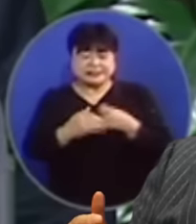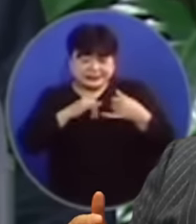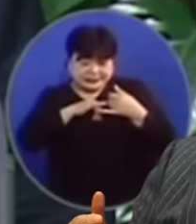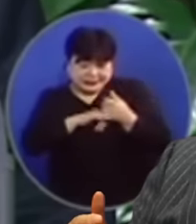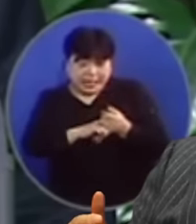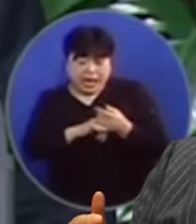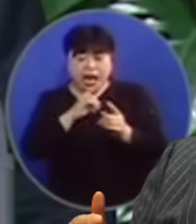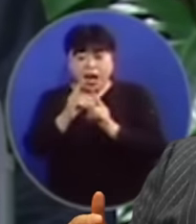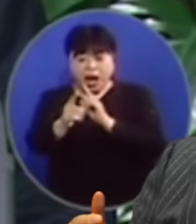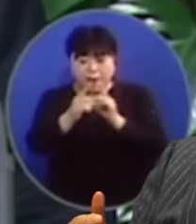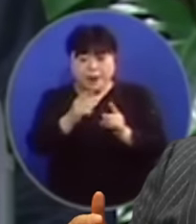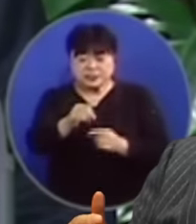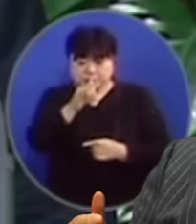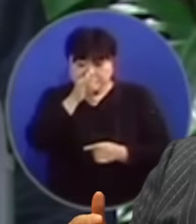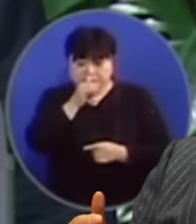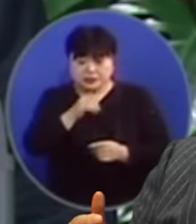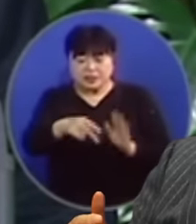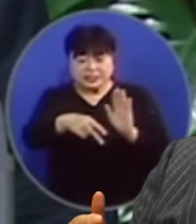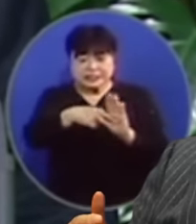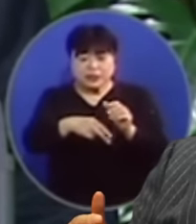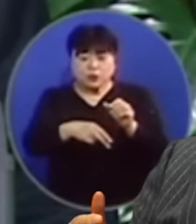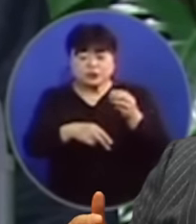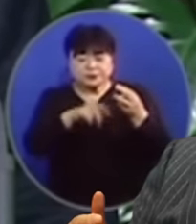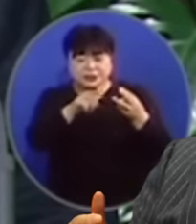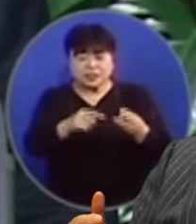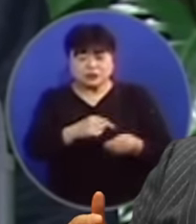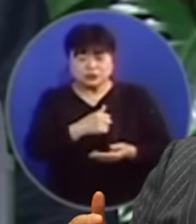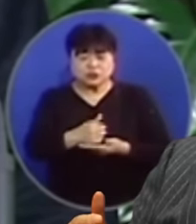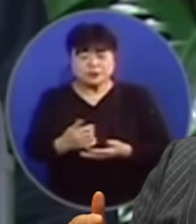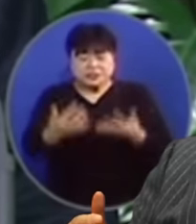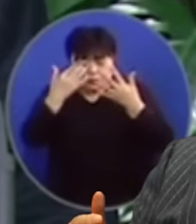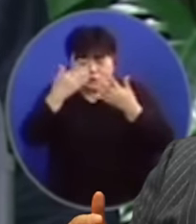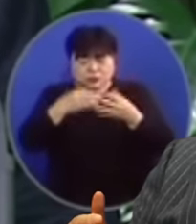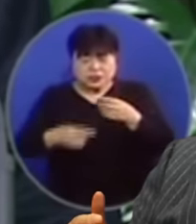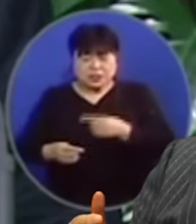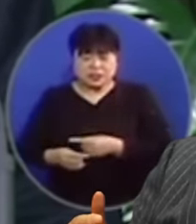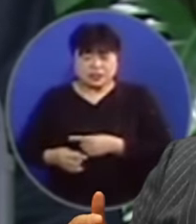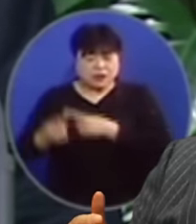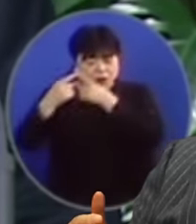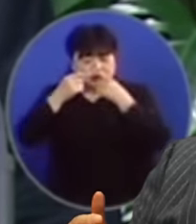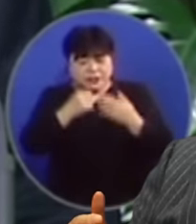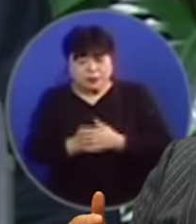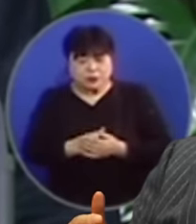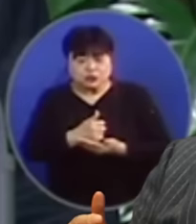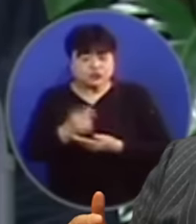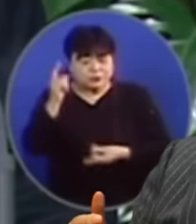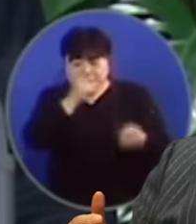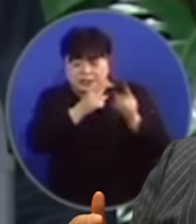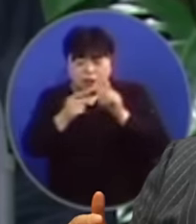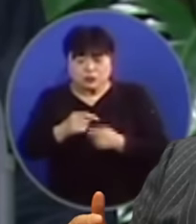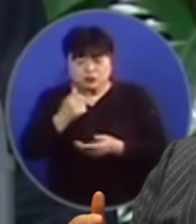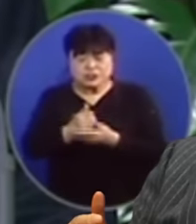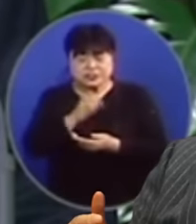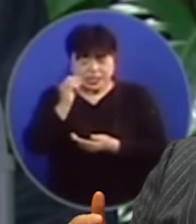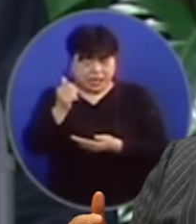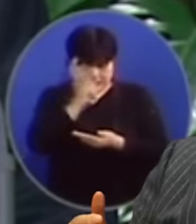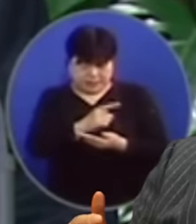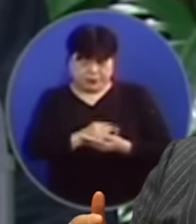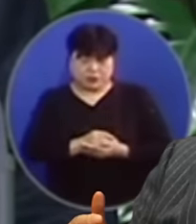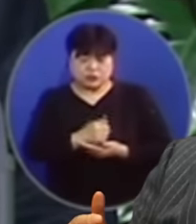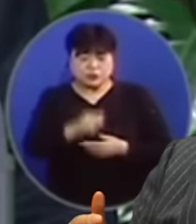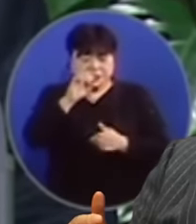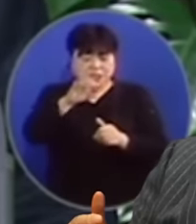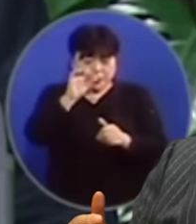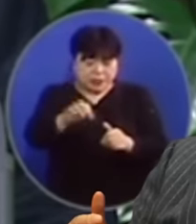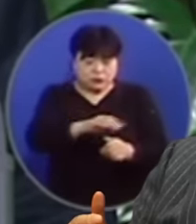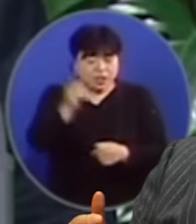약속이 분명히 있잖아요. 이사야서 53장에 제가 찔리면 우리 허물을 남이요 제가 상하면 우리 죄악을 남이라. 제가 징계를